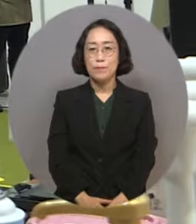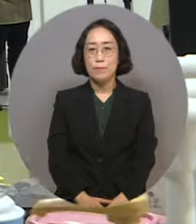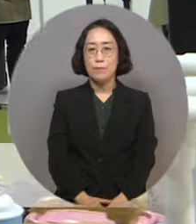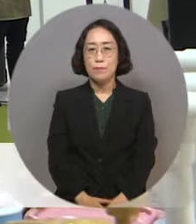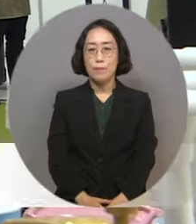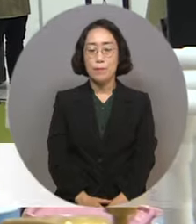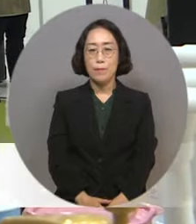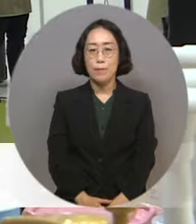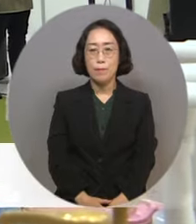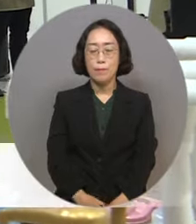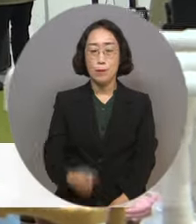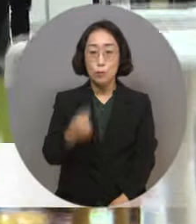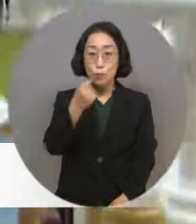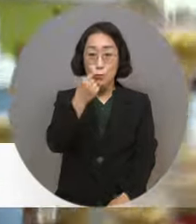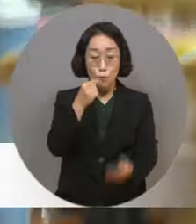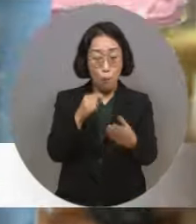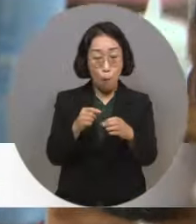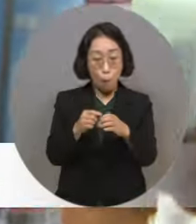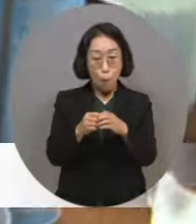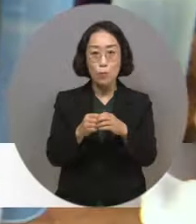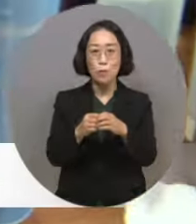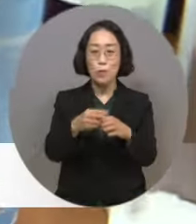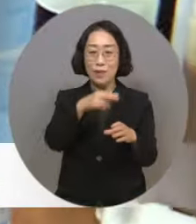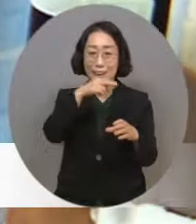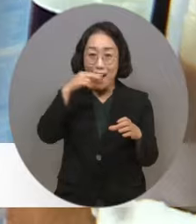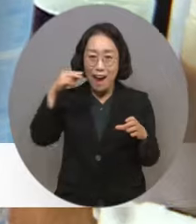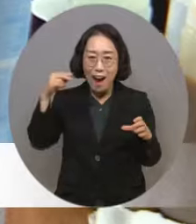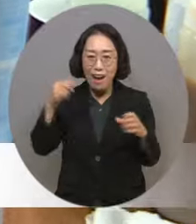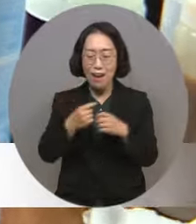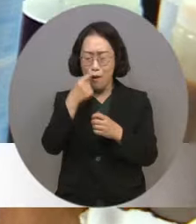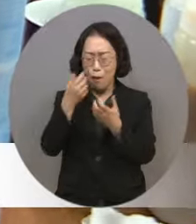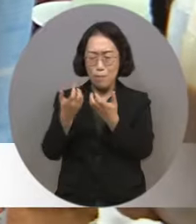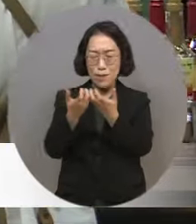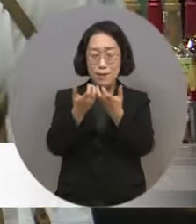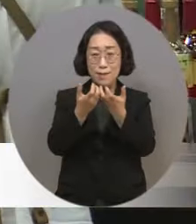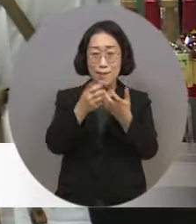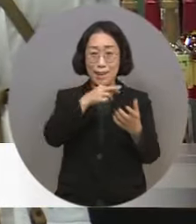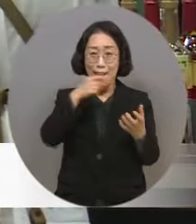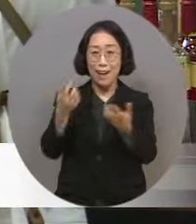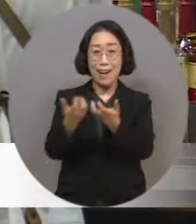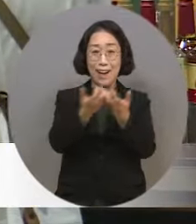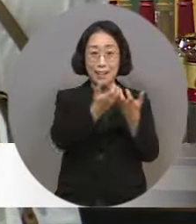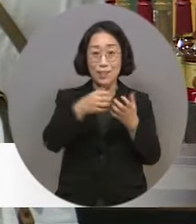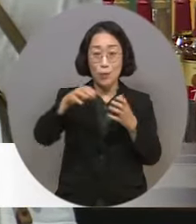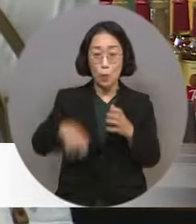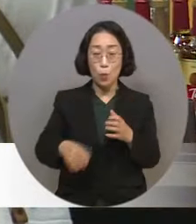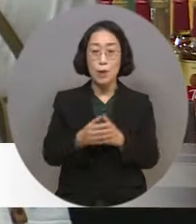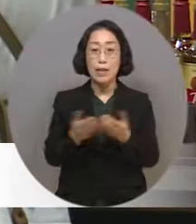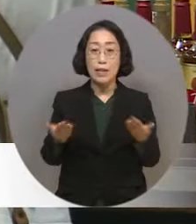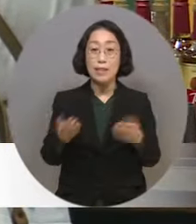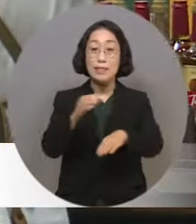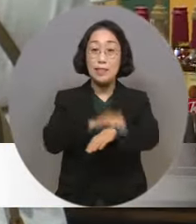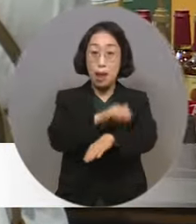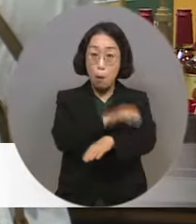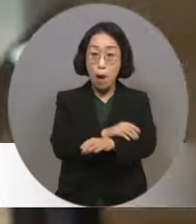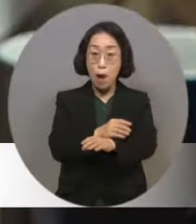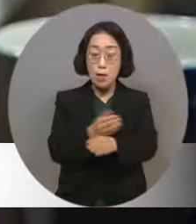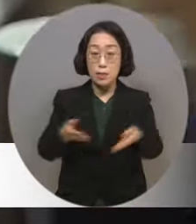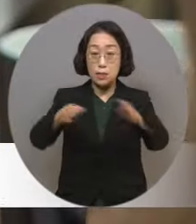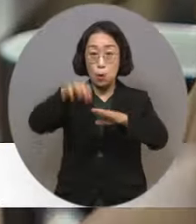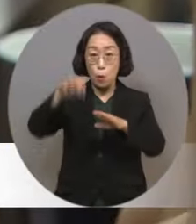눈으로 한번, 혀끝으로 한번, 커피 내음 가득한 이곳. 한국장애인 직업재활시설협회가